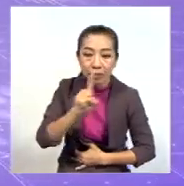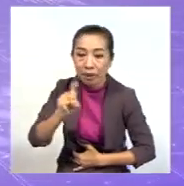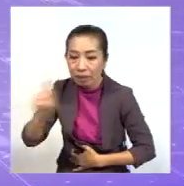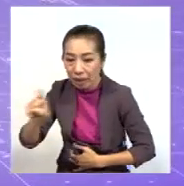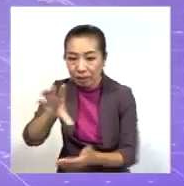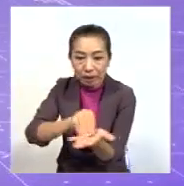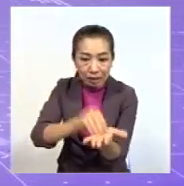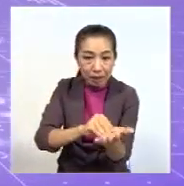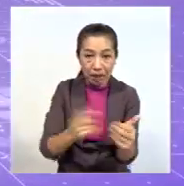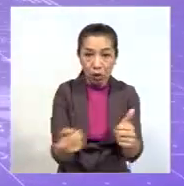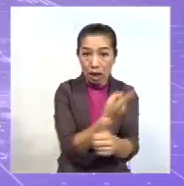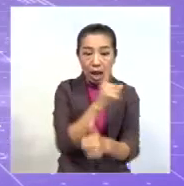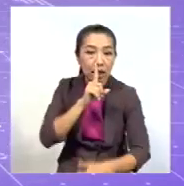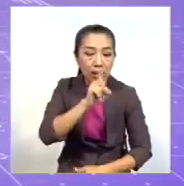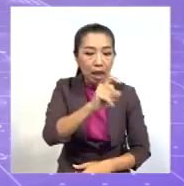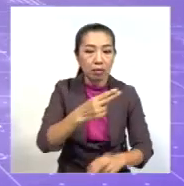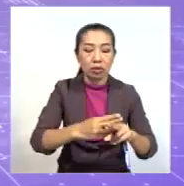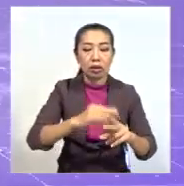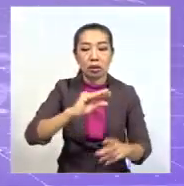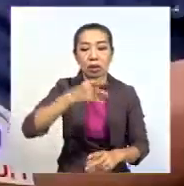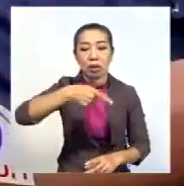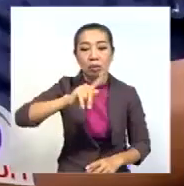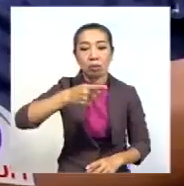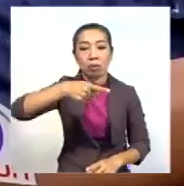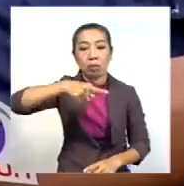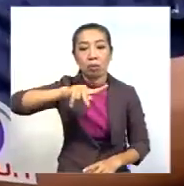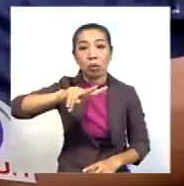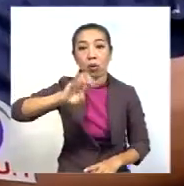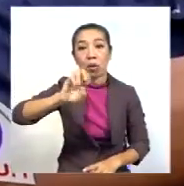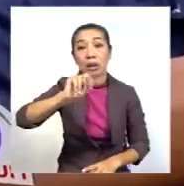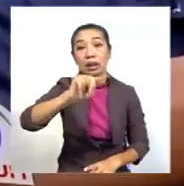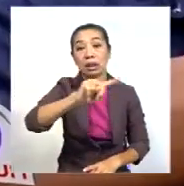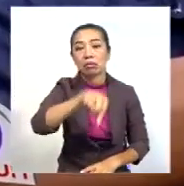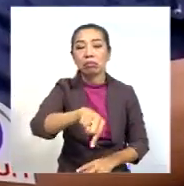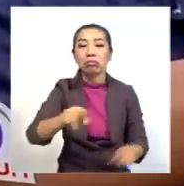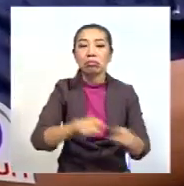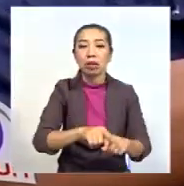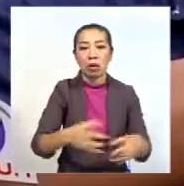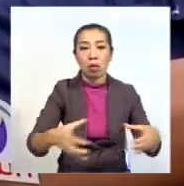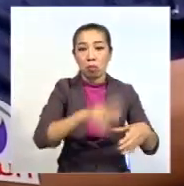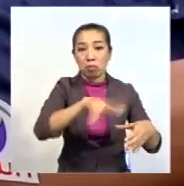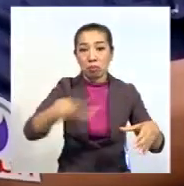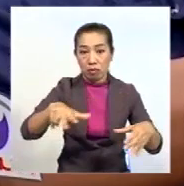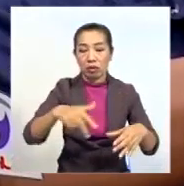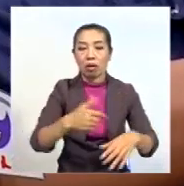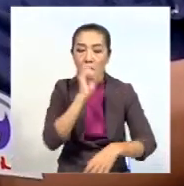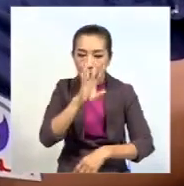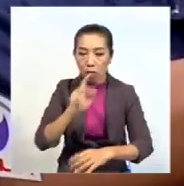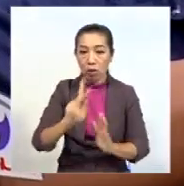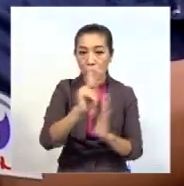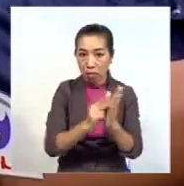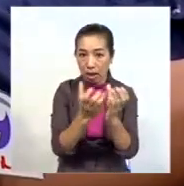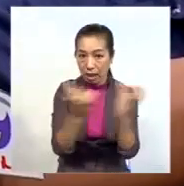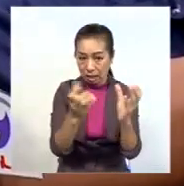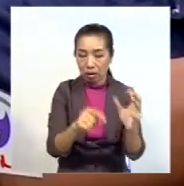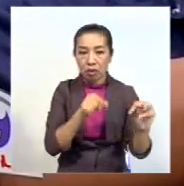แล้วก็สอบถามมาคนแรกนายโพคินพลกุลแกนนำของพรรคเพื่อไทยนะคะบอกว่ารัฐธรรมนูญมาตรา148เขียนไว้